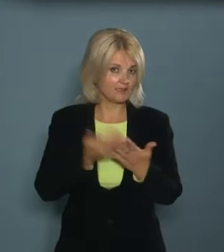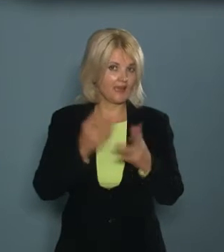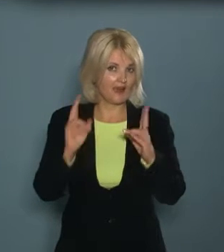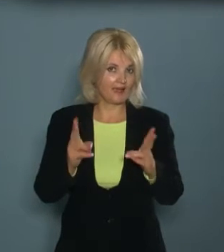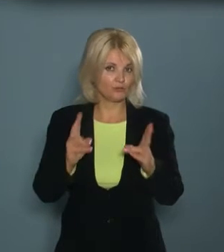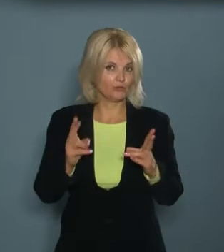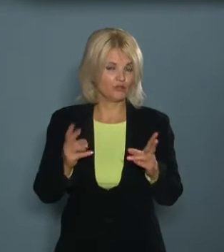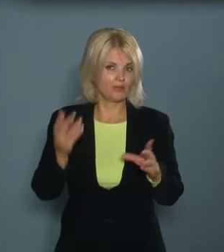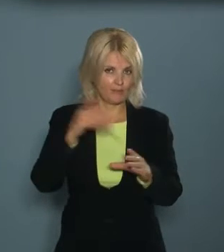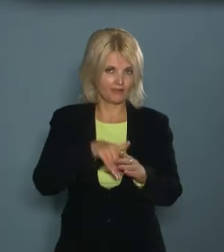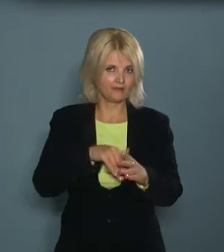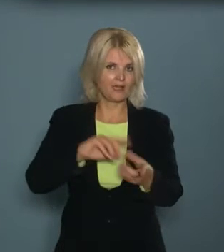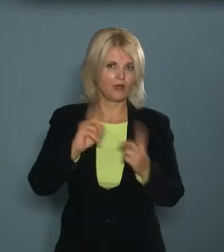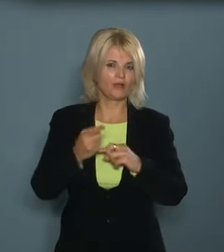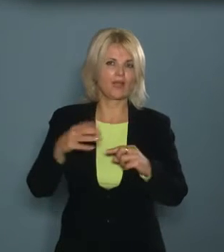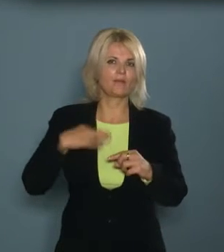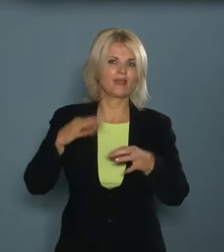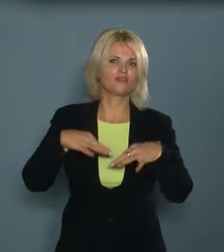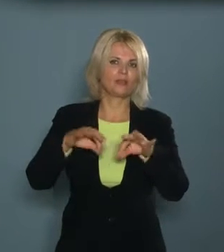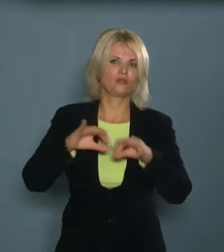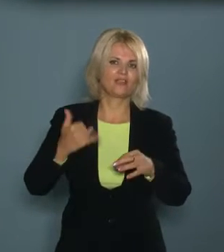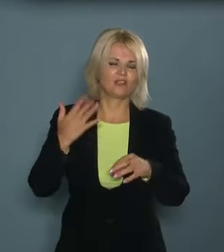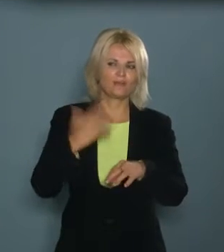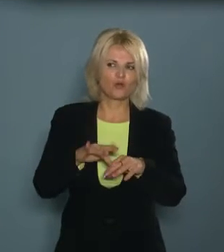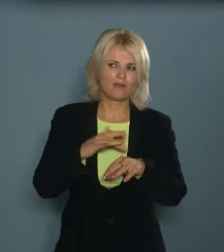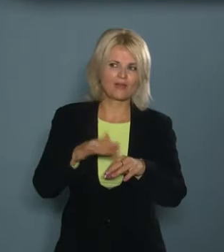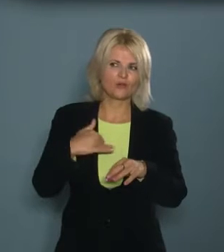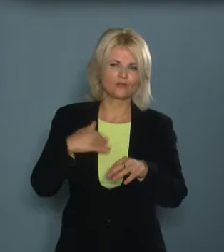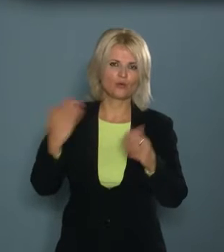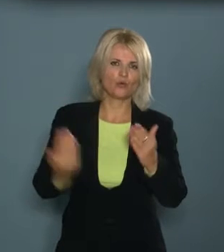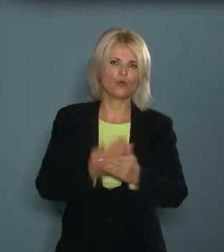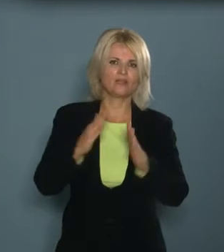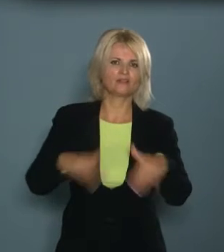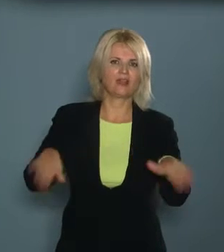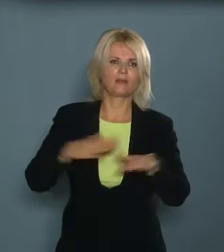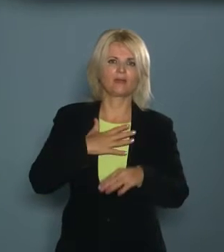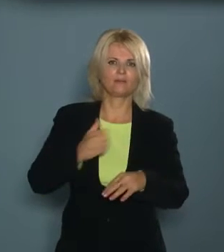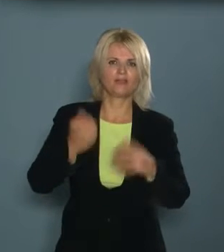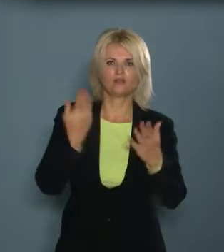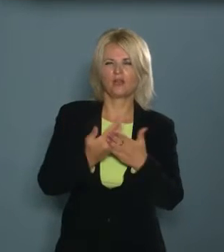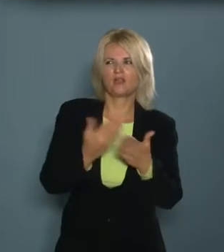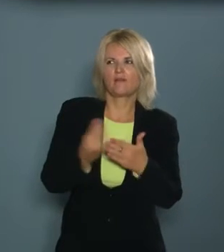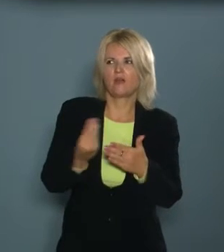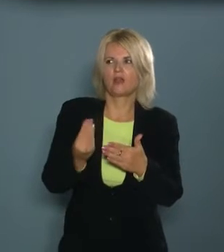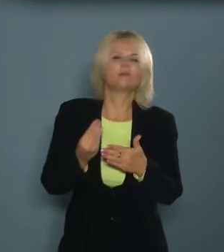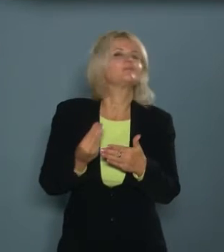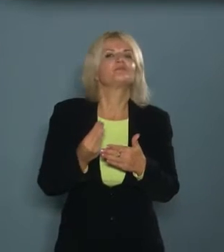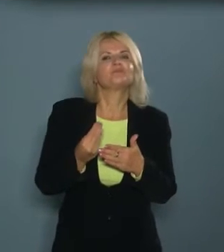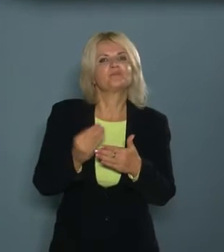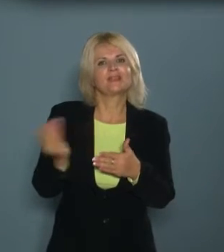felhasználási lehetőség kerüljön bele, hanem az egészségügy is. Tehát próbálkozunk azzal, hogy Újtelepen mégiscsak legyen valamilyen